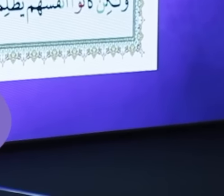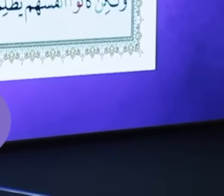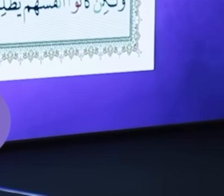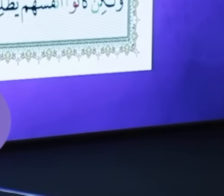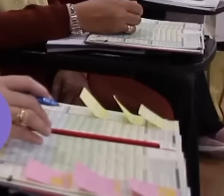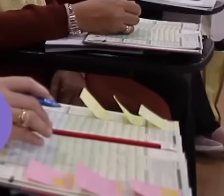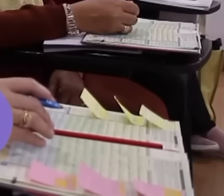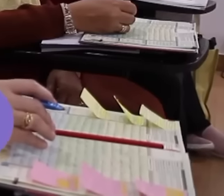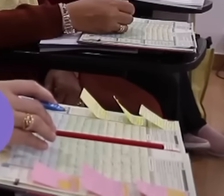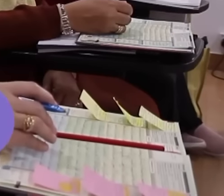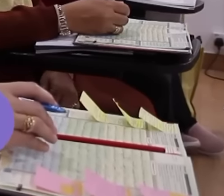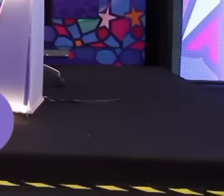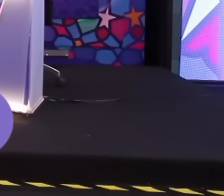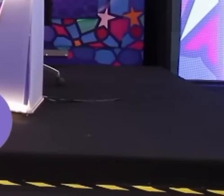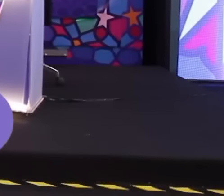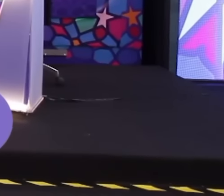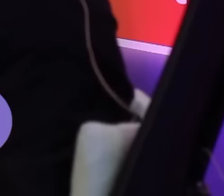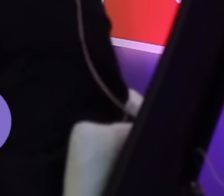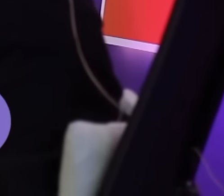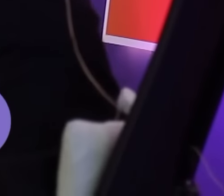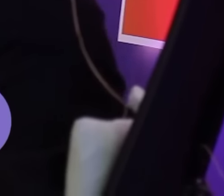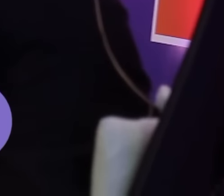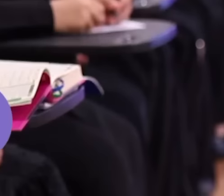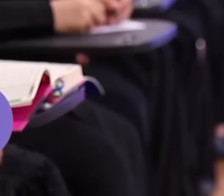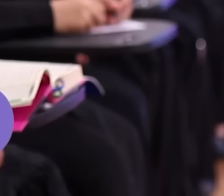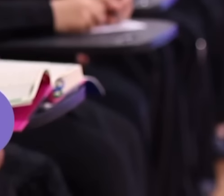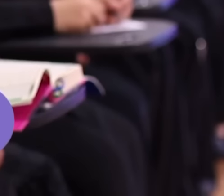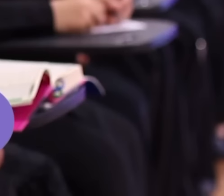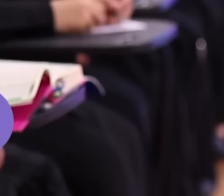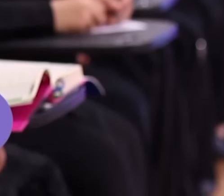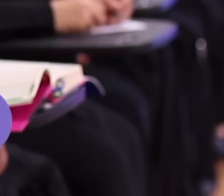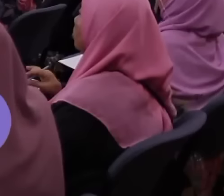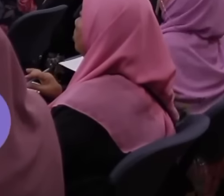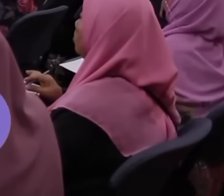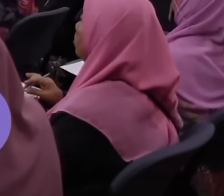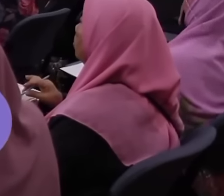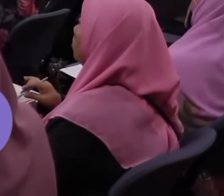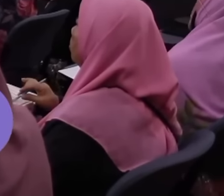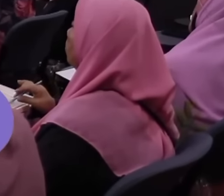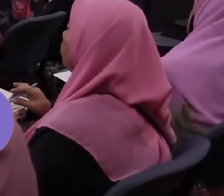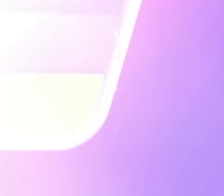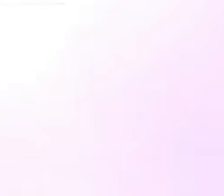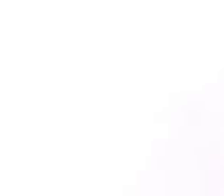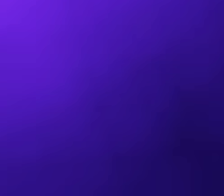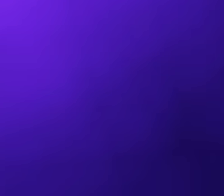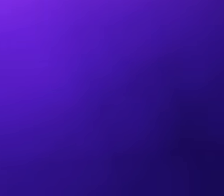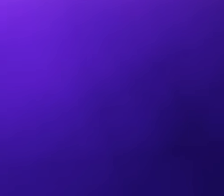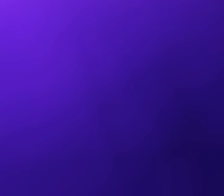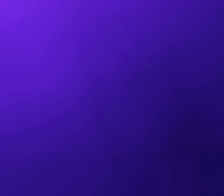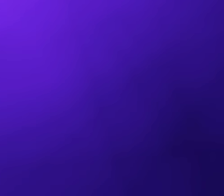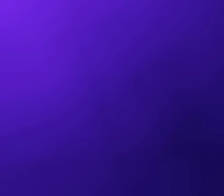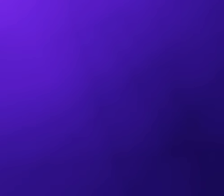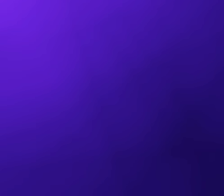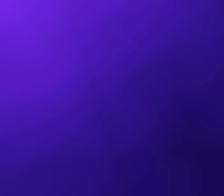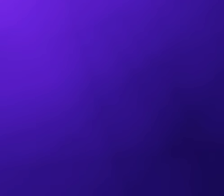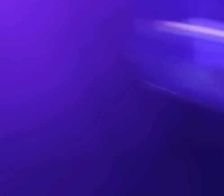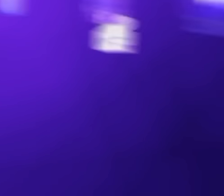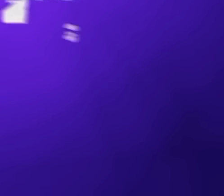akan belajar tajwid secara mendalam dan ada segmen Hasan saksikan episode baru MyQuran time